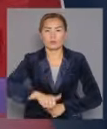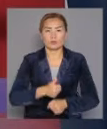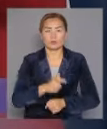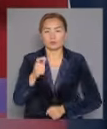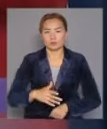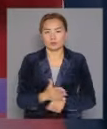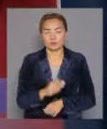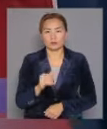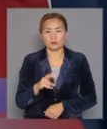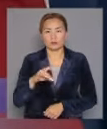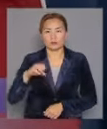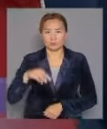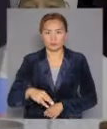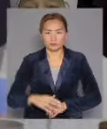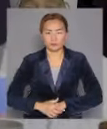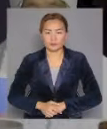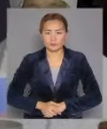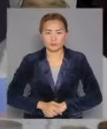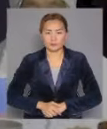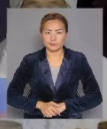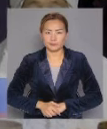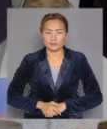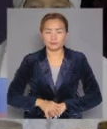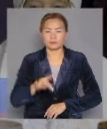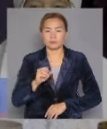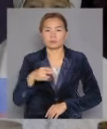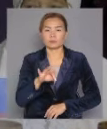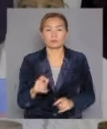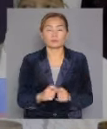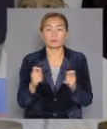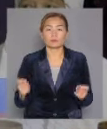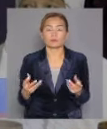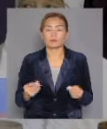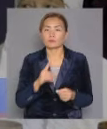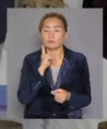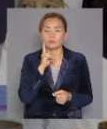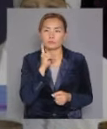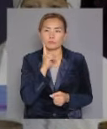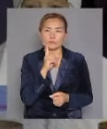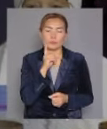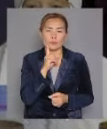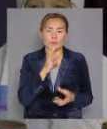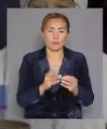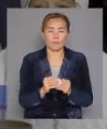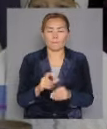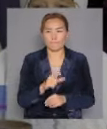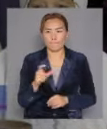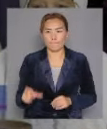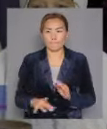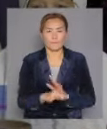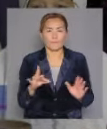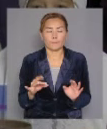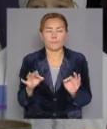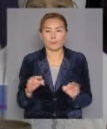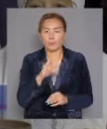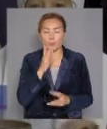редакторы Жаннат Жұмағалиева. Бұл радионы ашу мақсатты, яғни жас буынды өкілдерге таңдау алдында